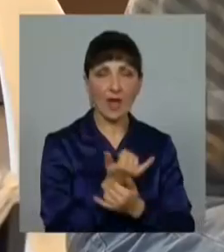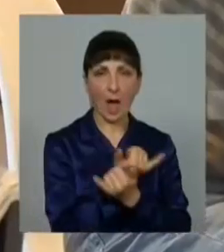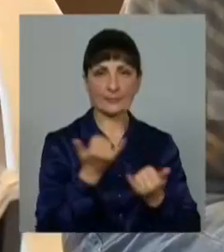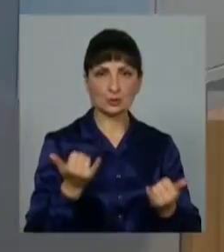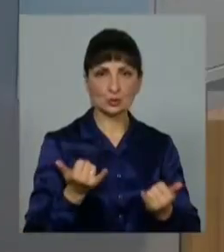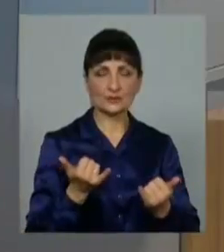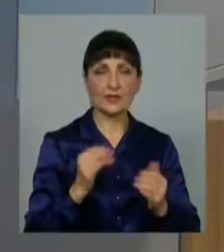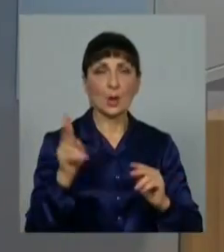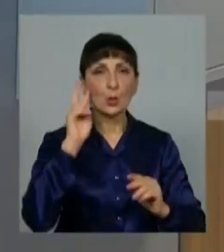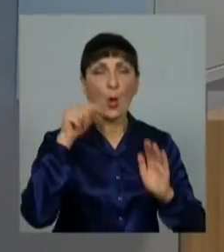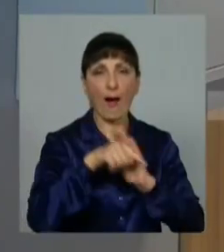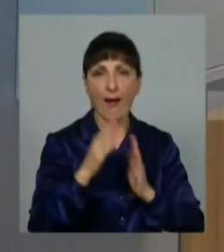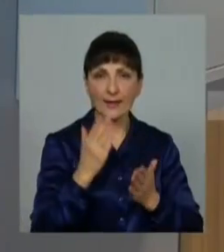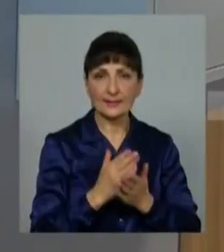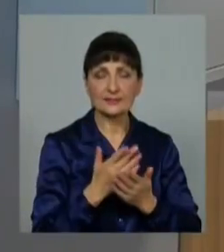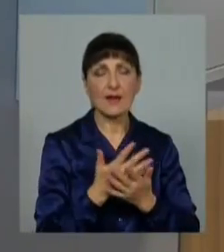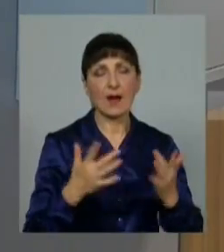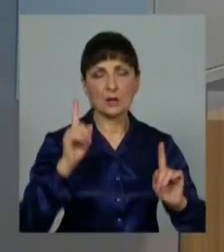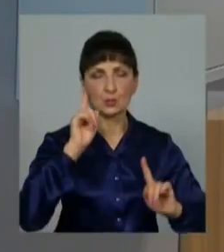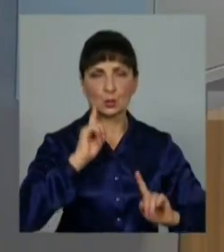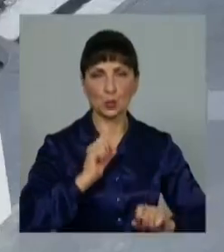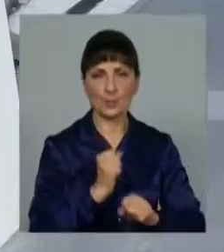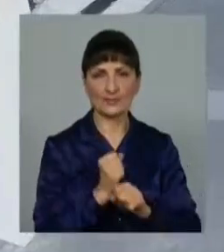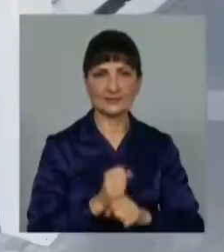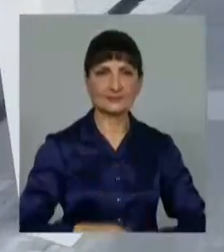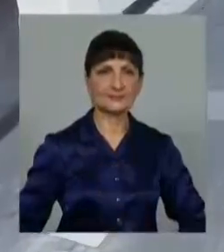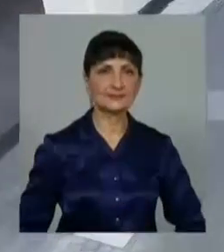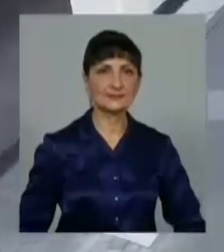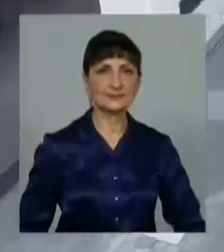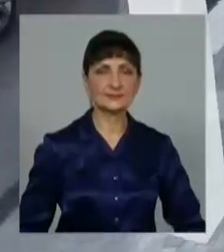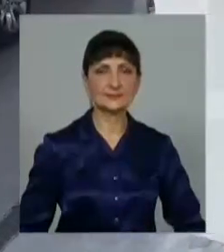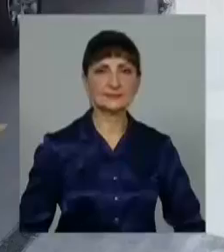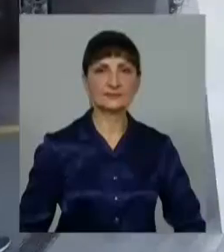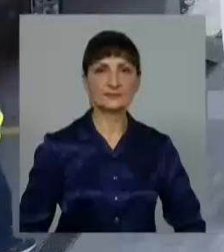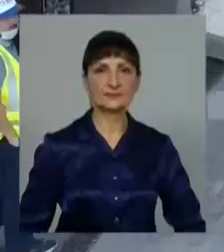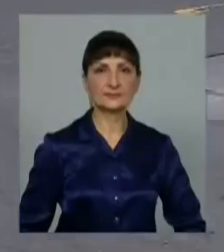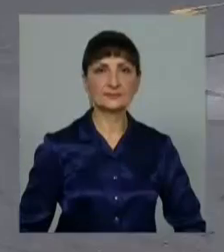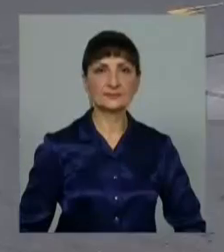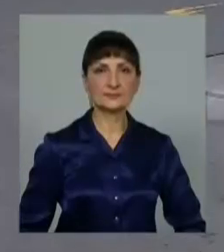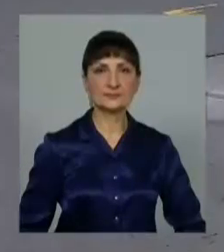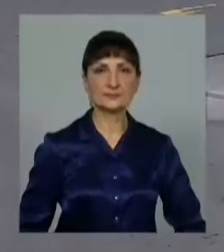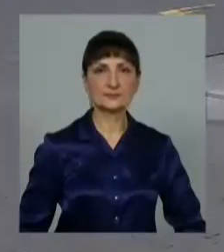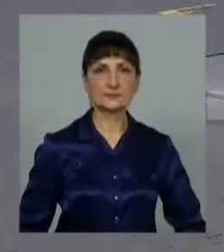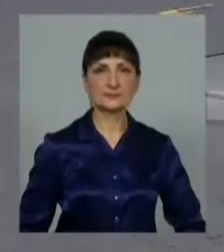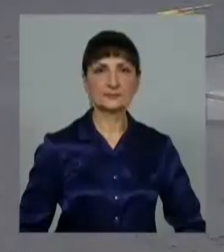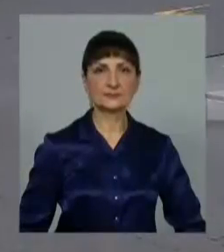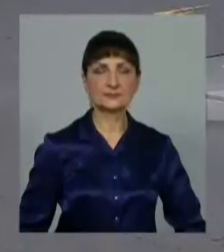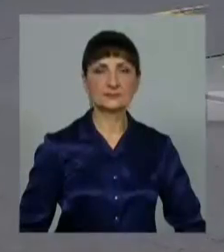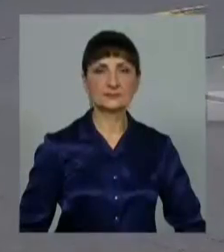обслуживанием, благоустроенными туалетами и прочими удобствами. Айнрафина Рихпаева, Мирами Сабеков, телеканал «Алматы».